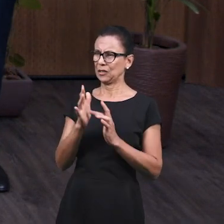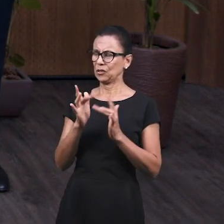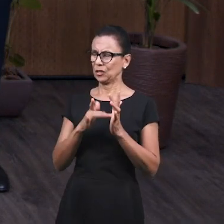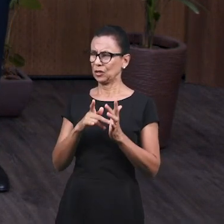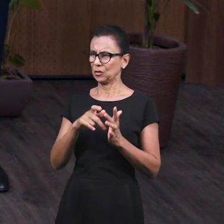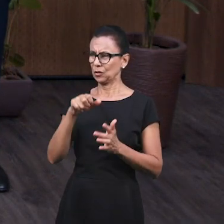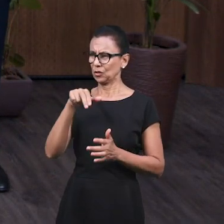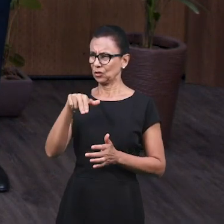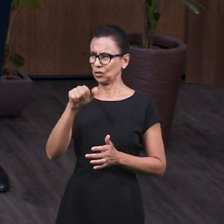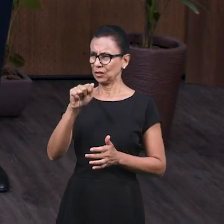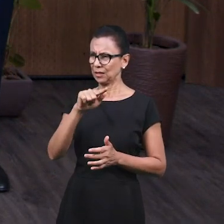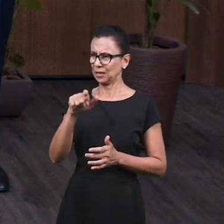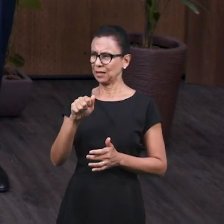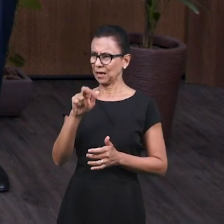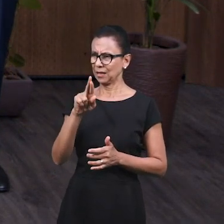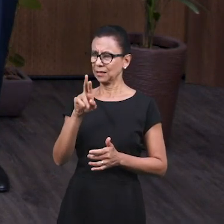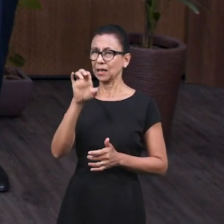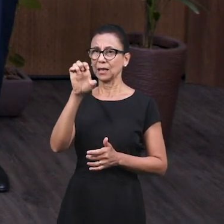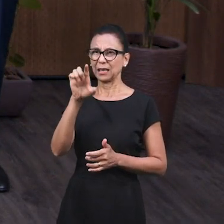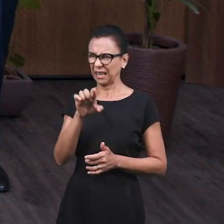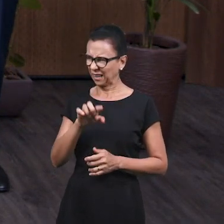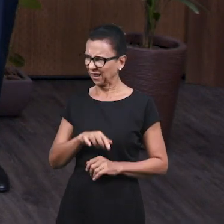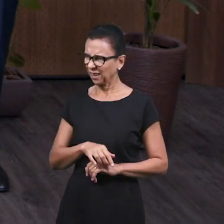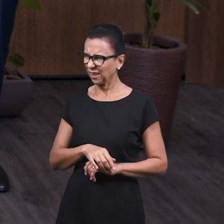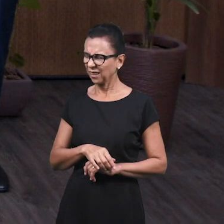Ça, c'était le commentaire de la foule